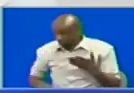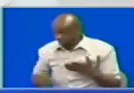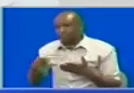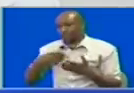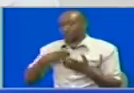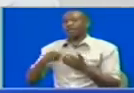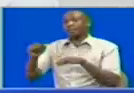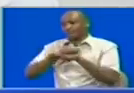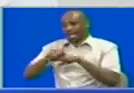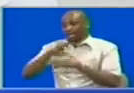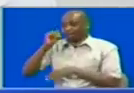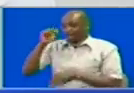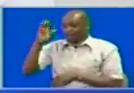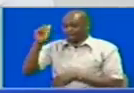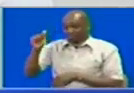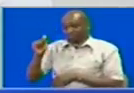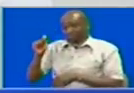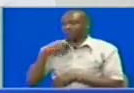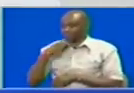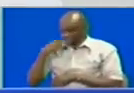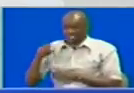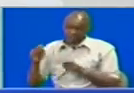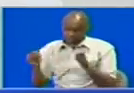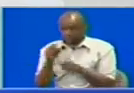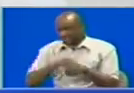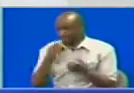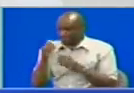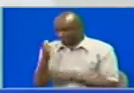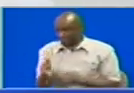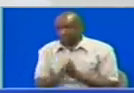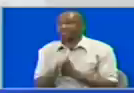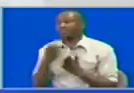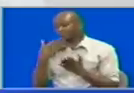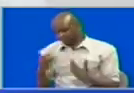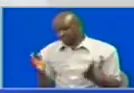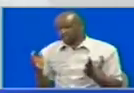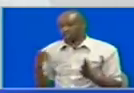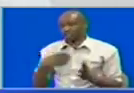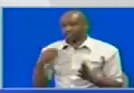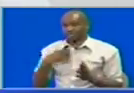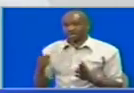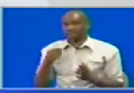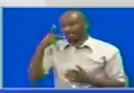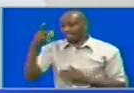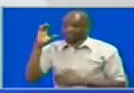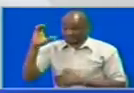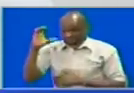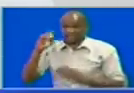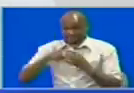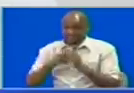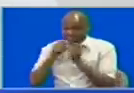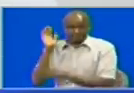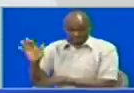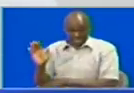Black Mamba. Nikawachezea kidogo, ndio tukaenda kucheza friendly ya timu ya ilikuwa KCC, ilikuwa timu yao imeanzisha ndio ya